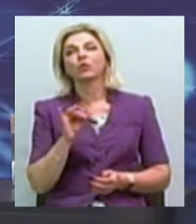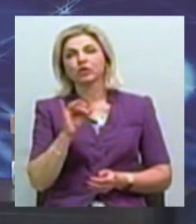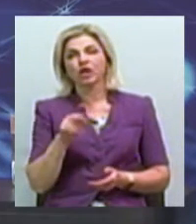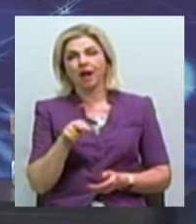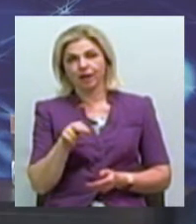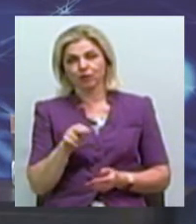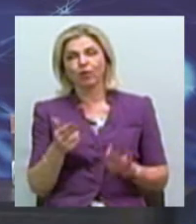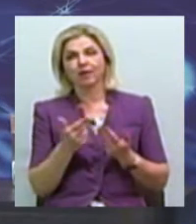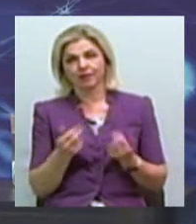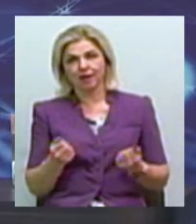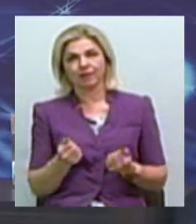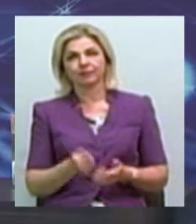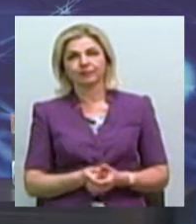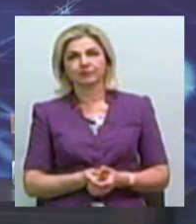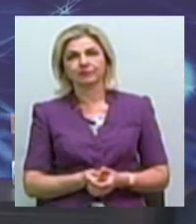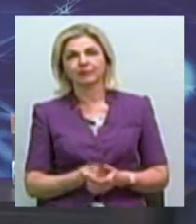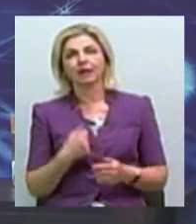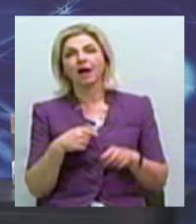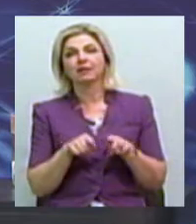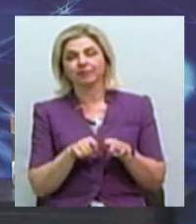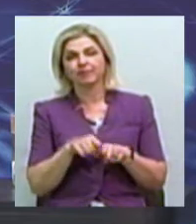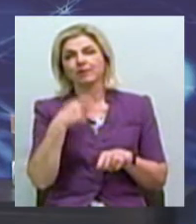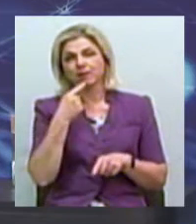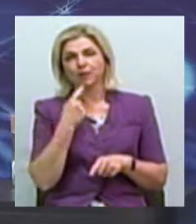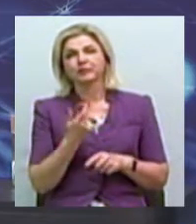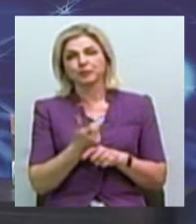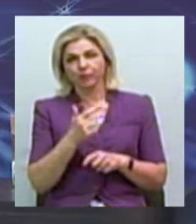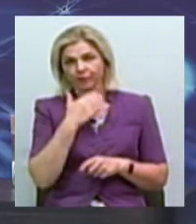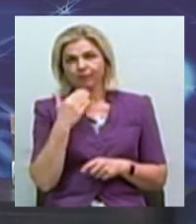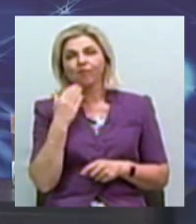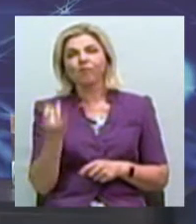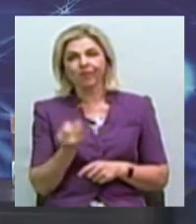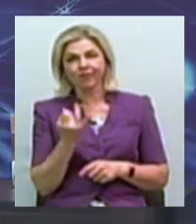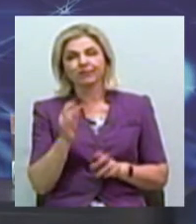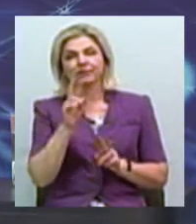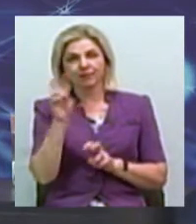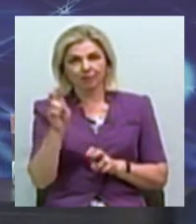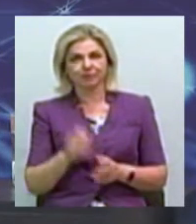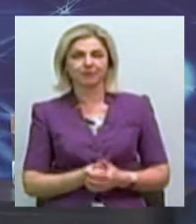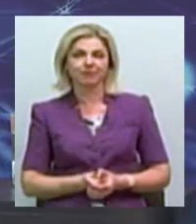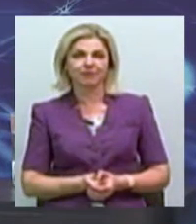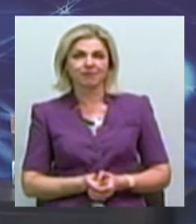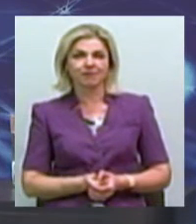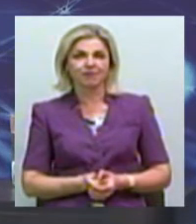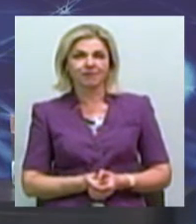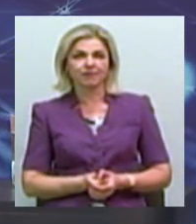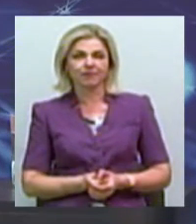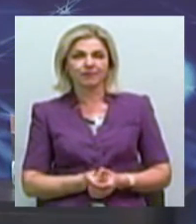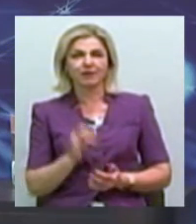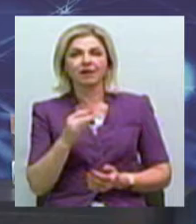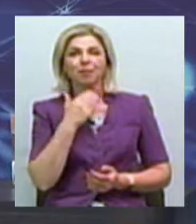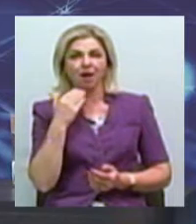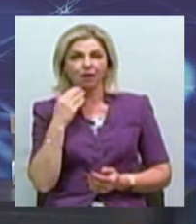так, я вже теж сказала, викликає багато цікавості сама тема. І, звісно, багато